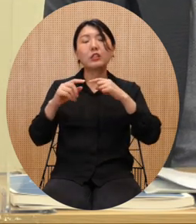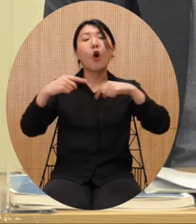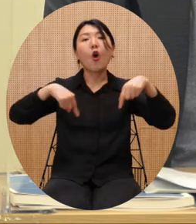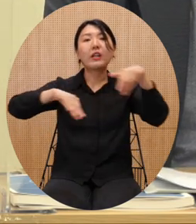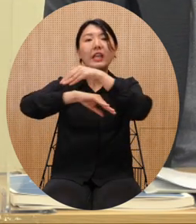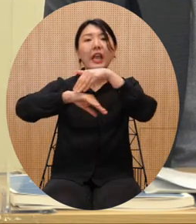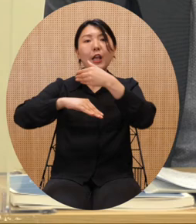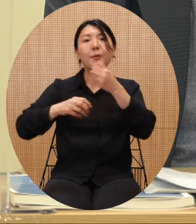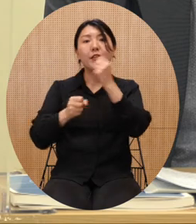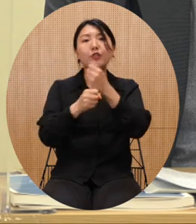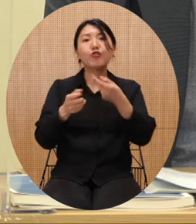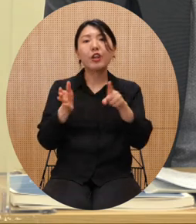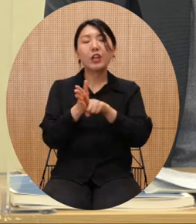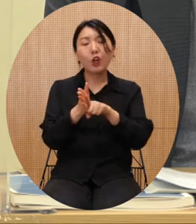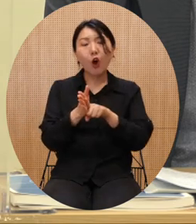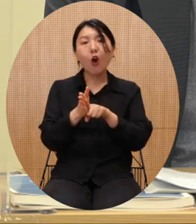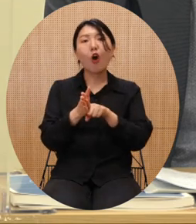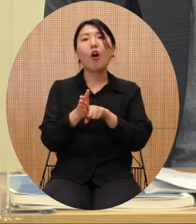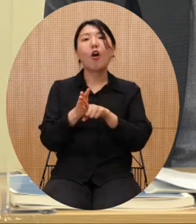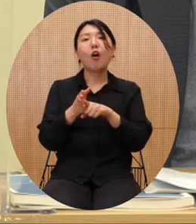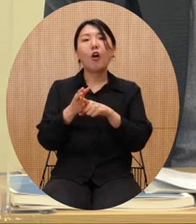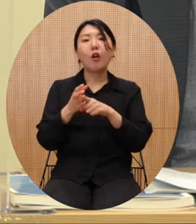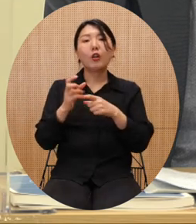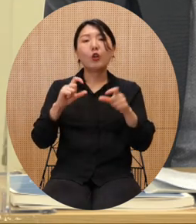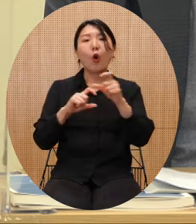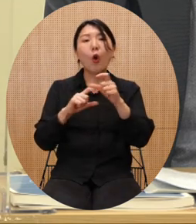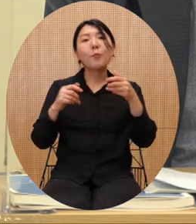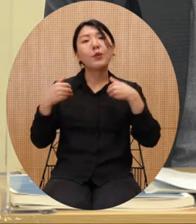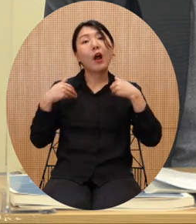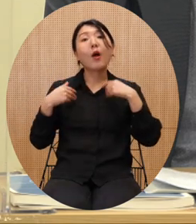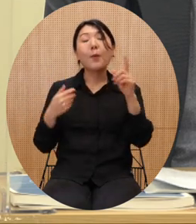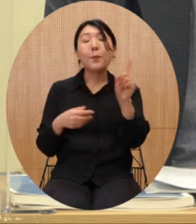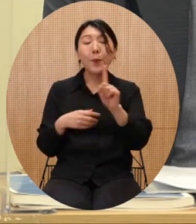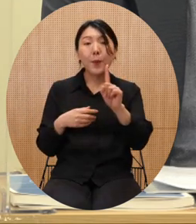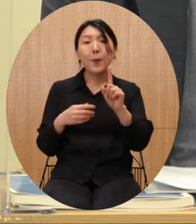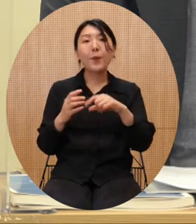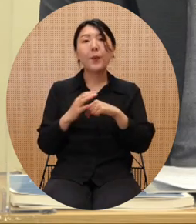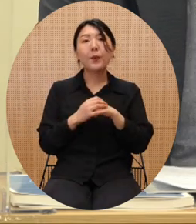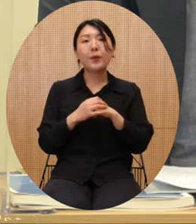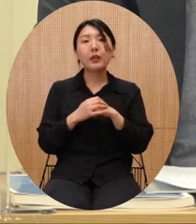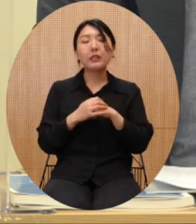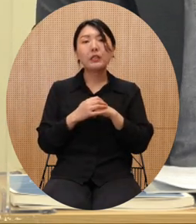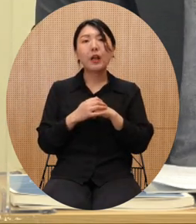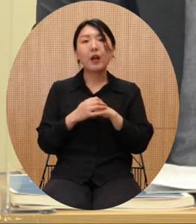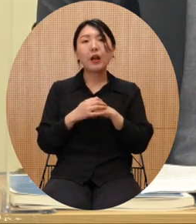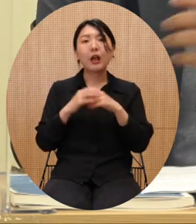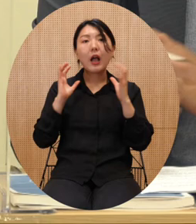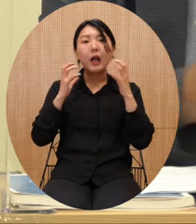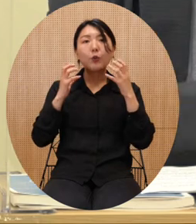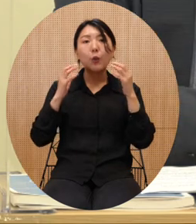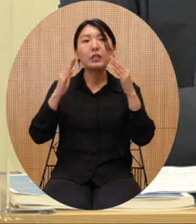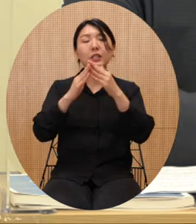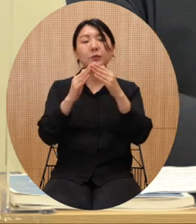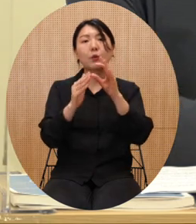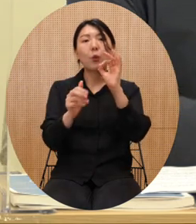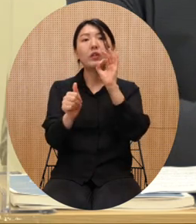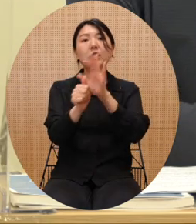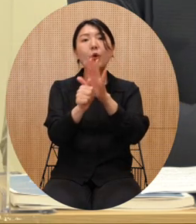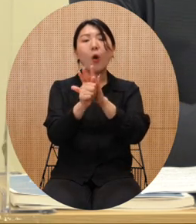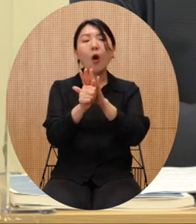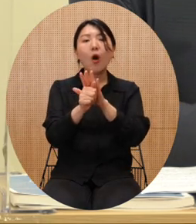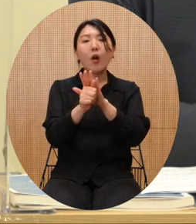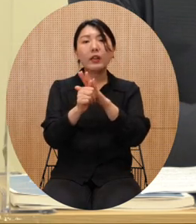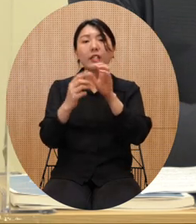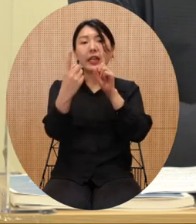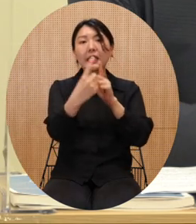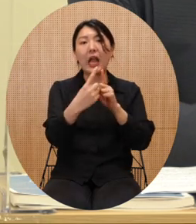정책으로 거듭나기 위해서는 어떠한 것들이 조금 더 보완이 됐으면 좋을까? 그래서 우선 그 아동